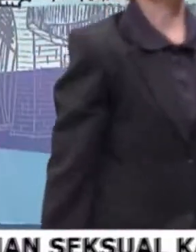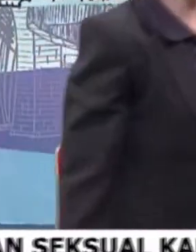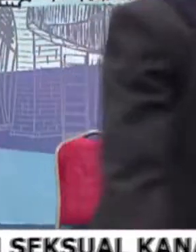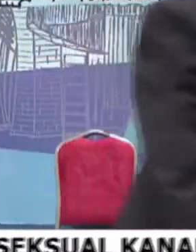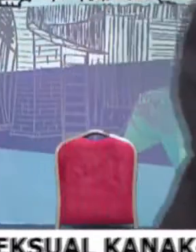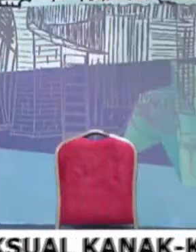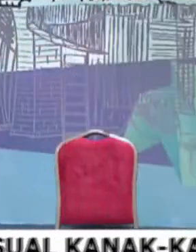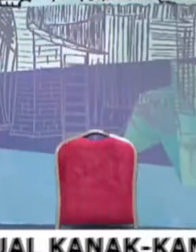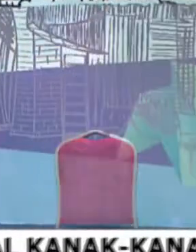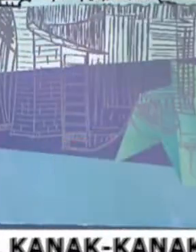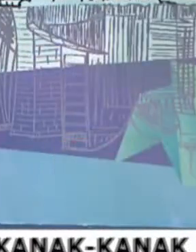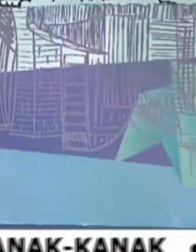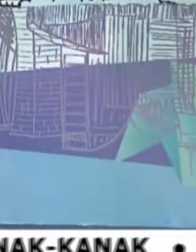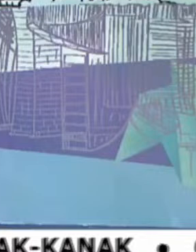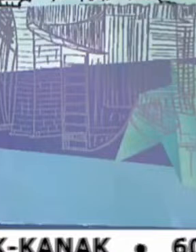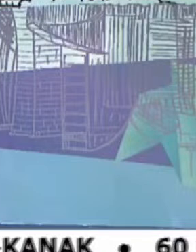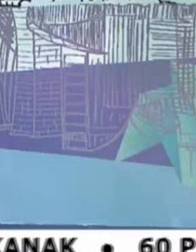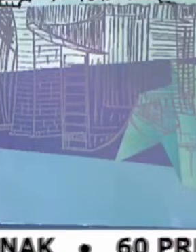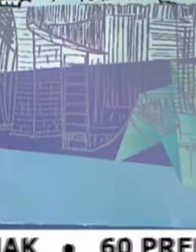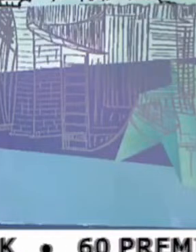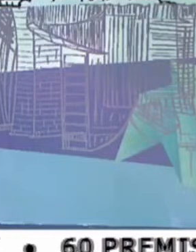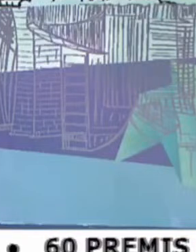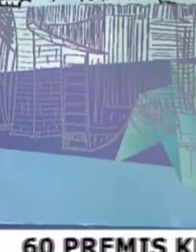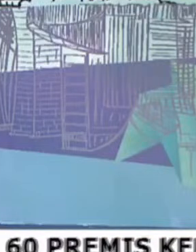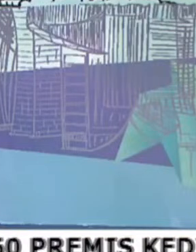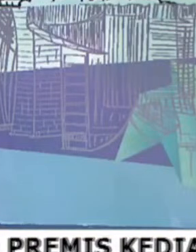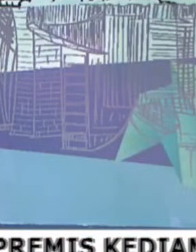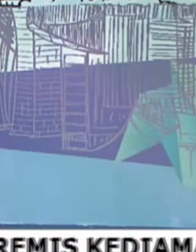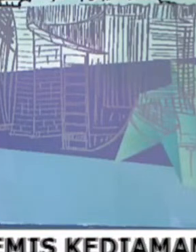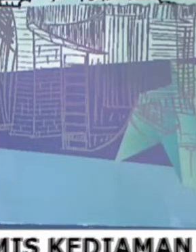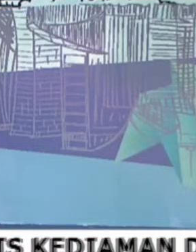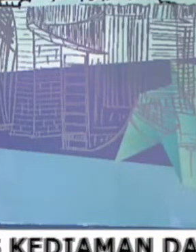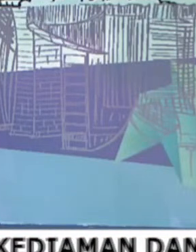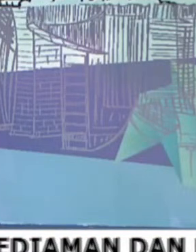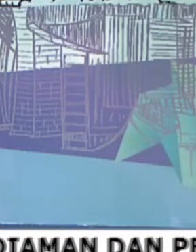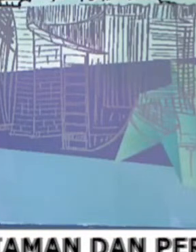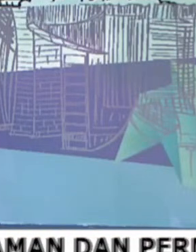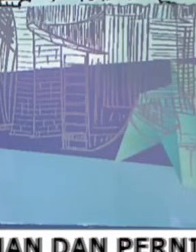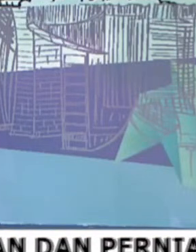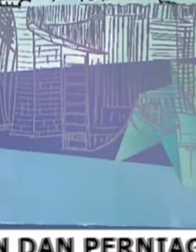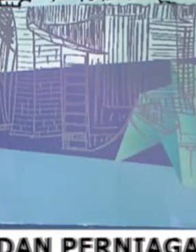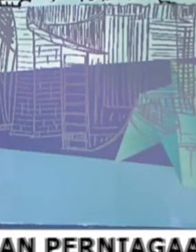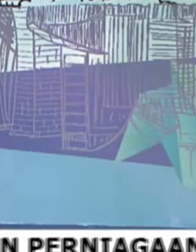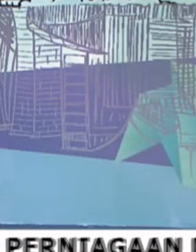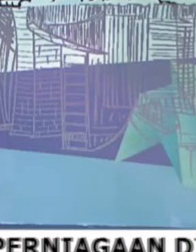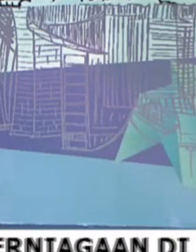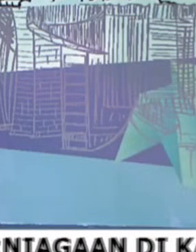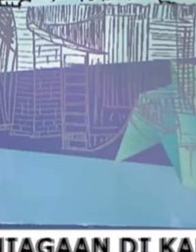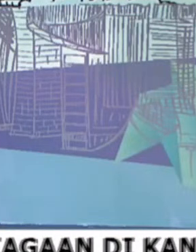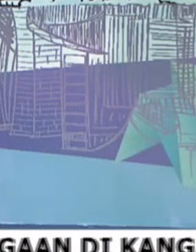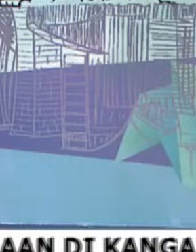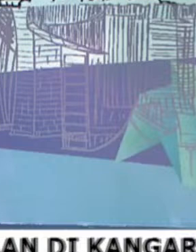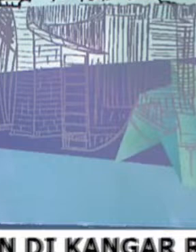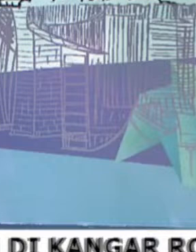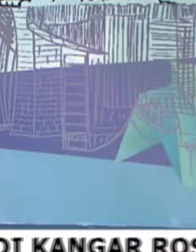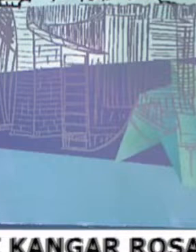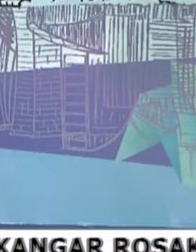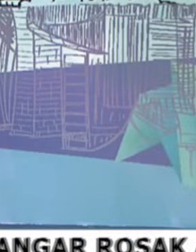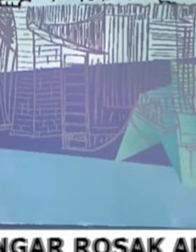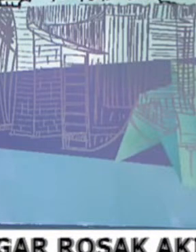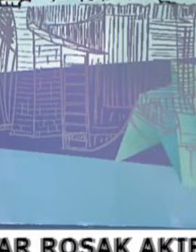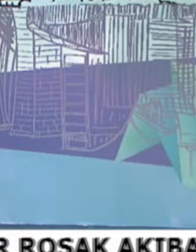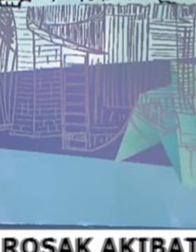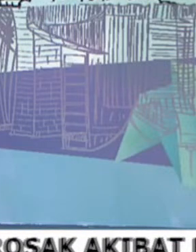baik bertemu kembali kita berhenti seketika berada di dewan rakyat ketika ini dan kita